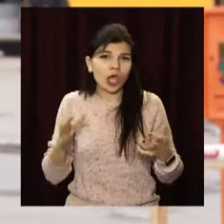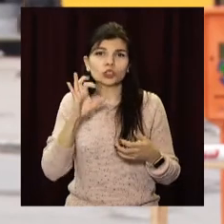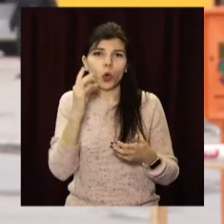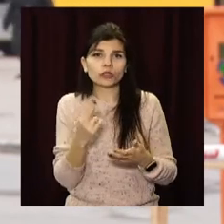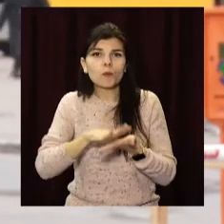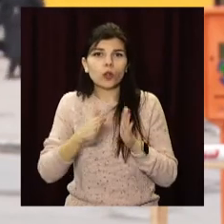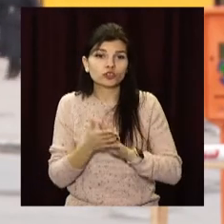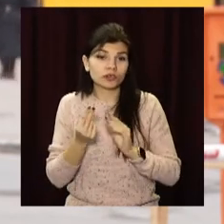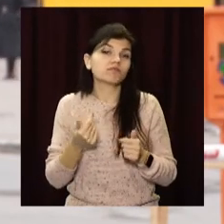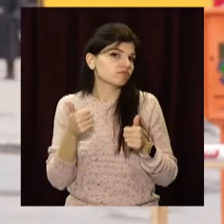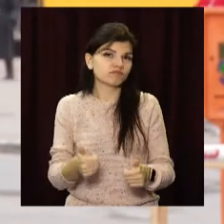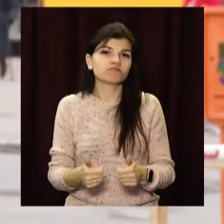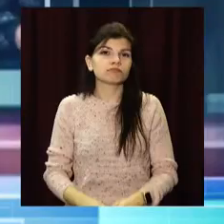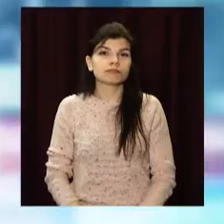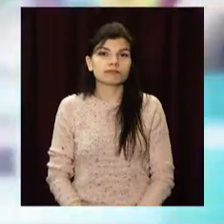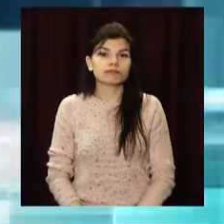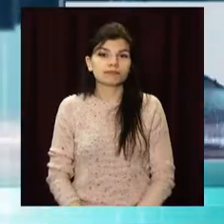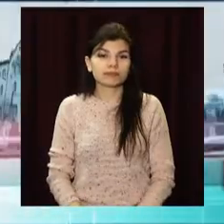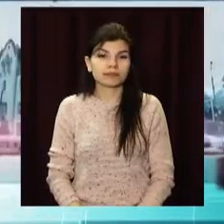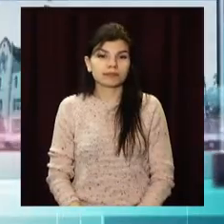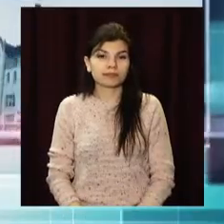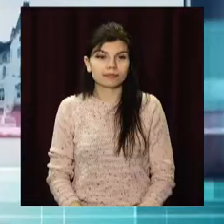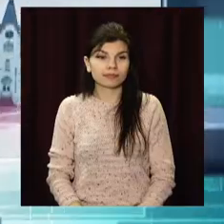положения. Класс.